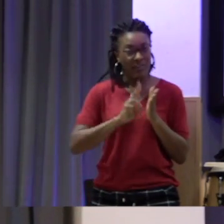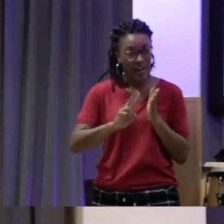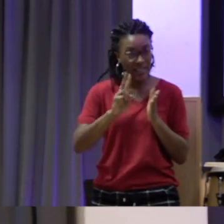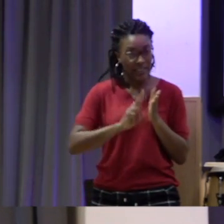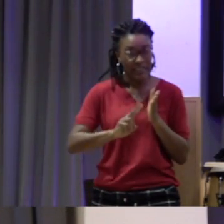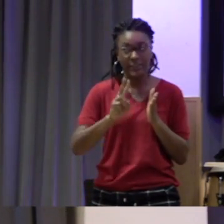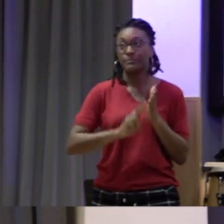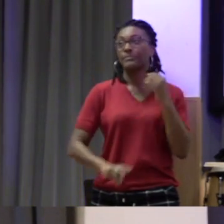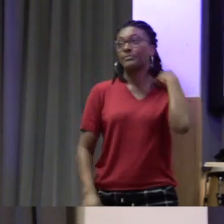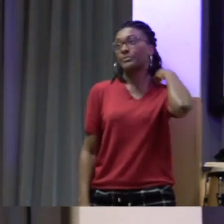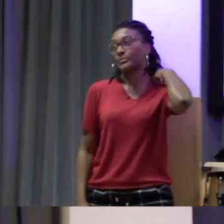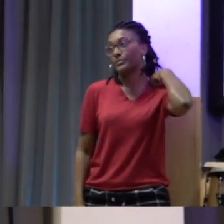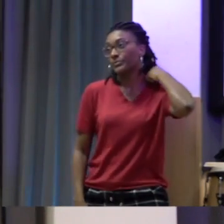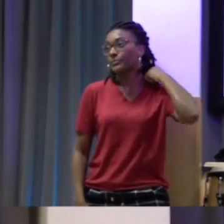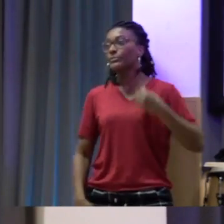ce